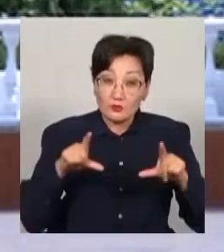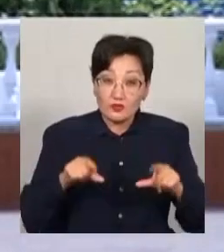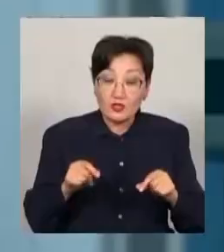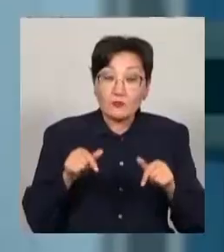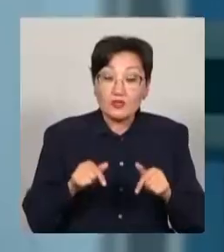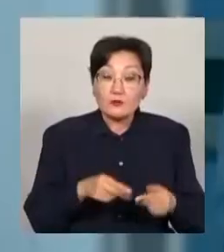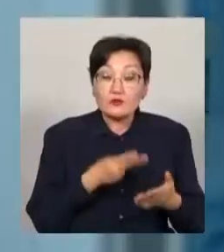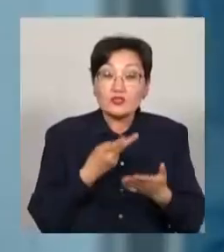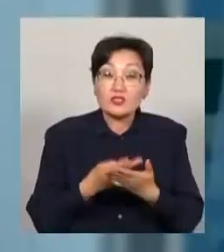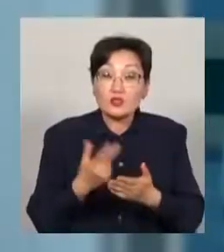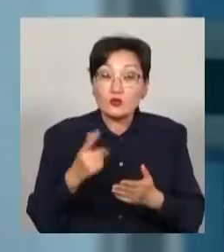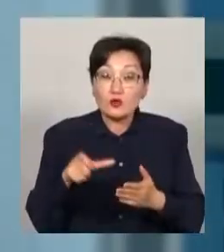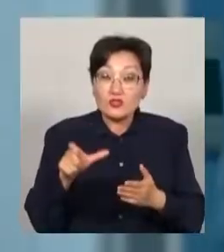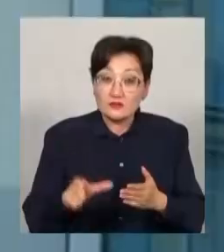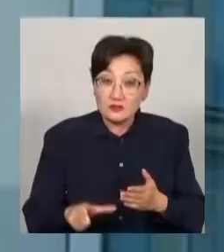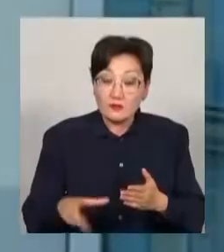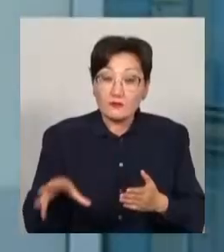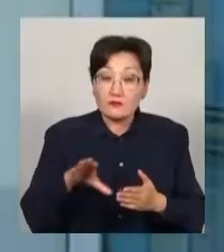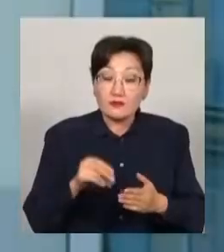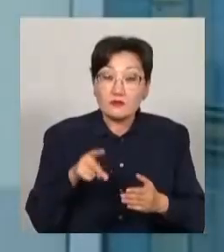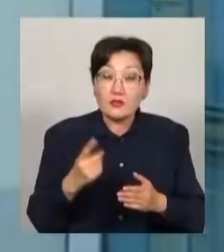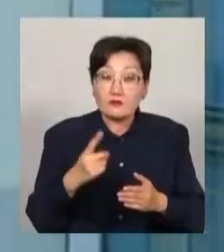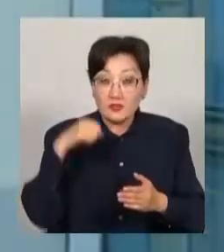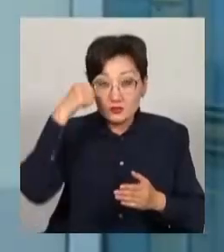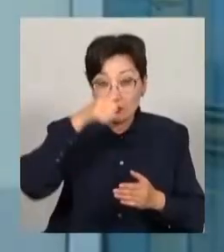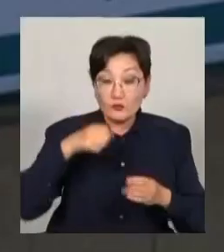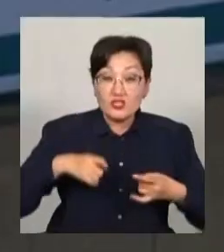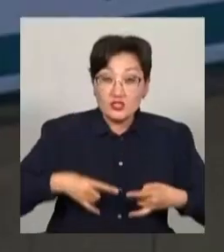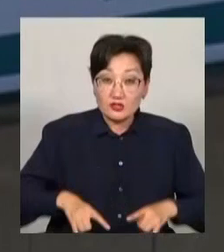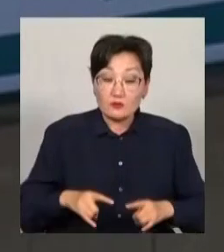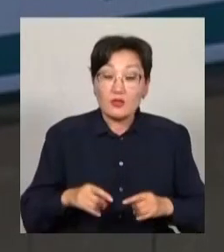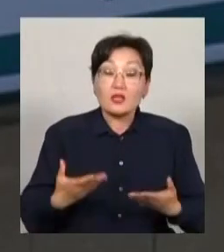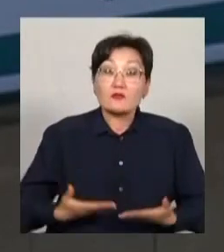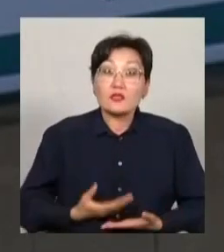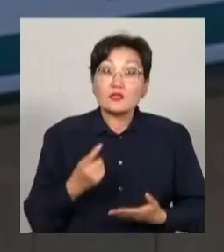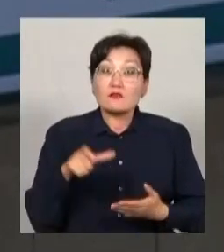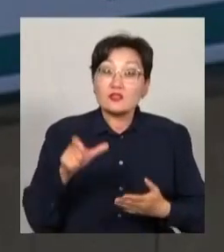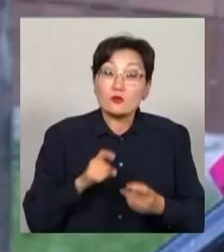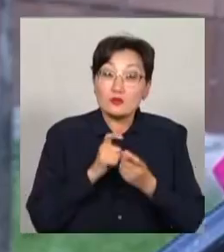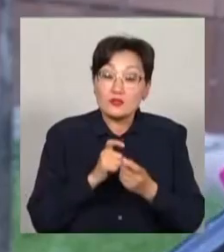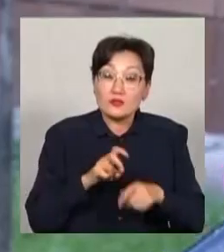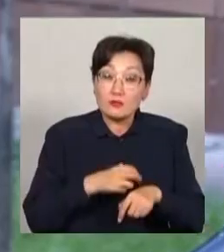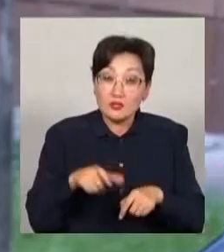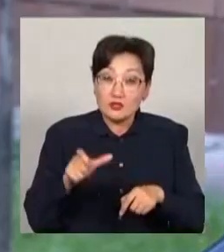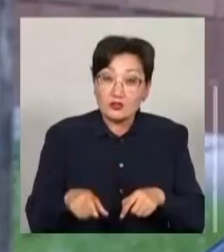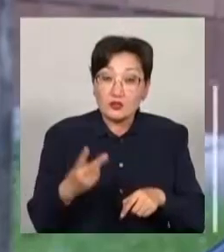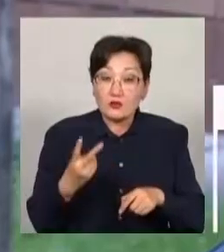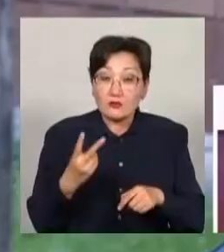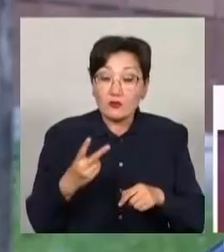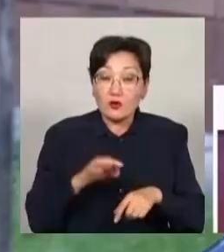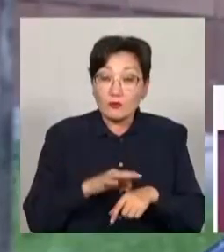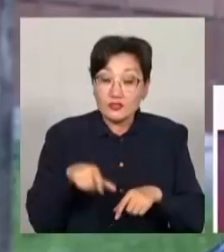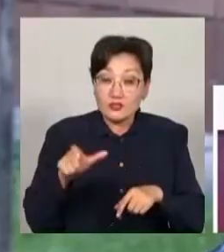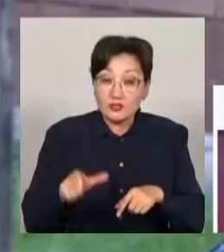сюда попали трое пострадавших. Все они 2001 года рождения. За жизнь одного борются медики. Двое из них